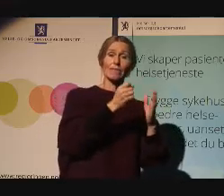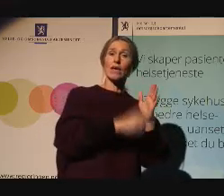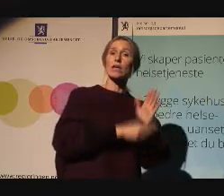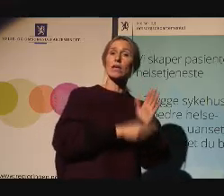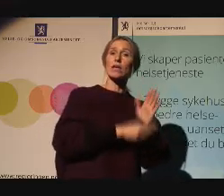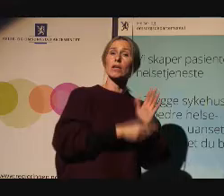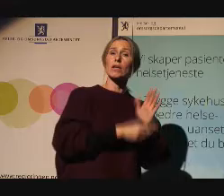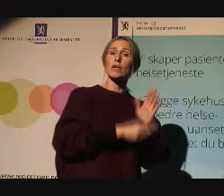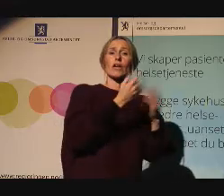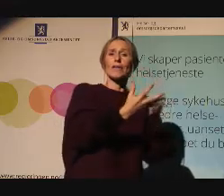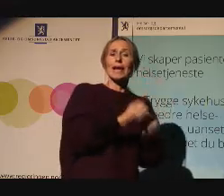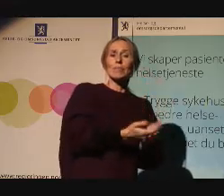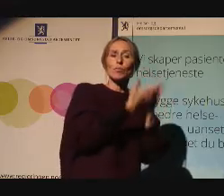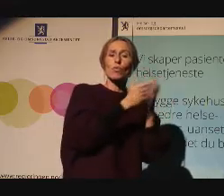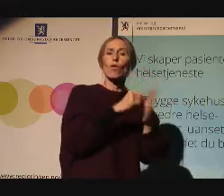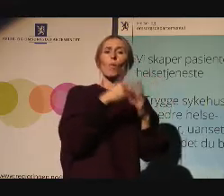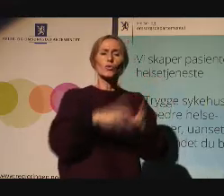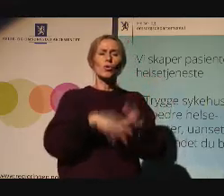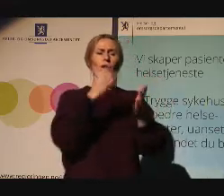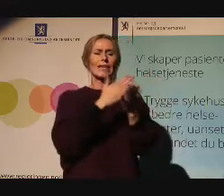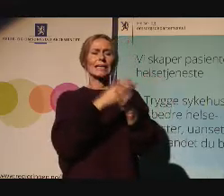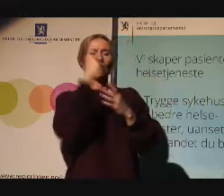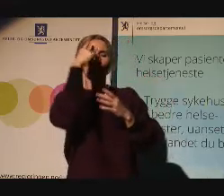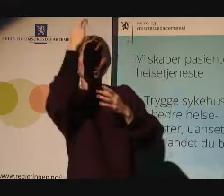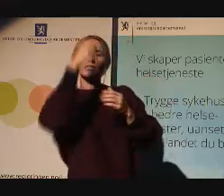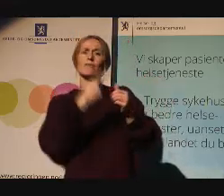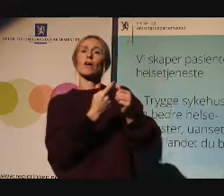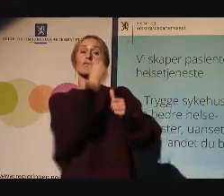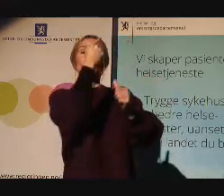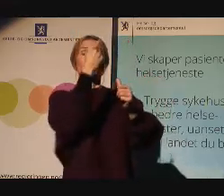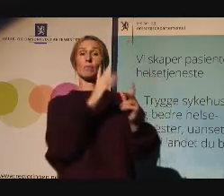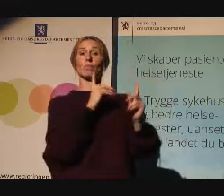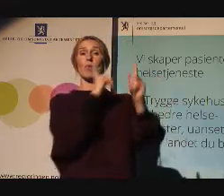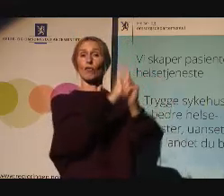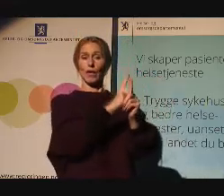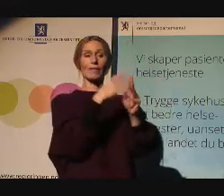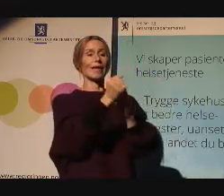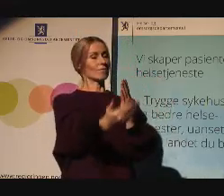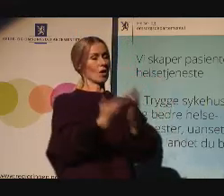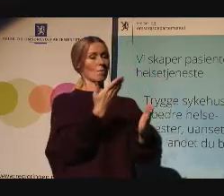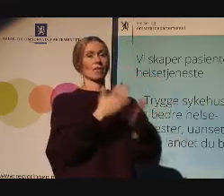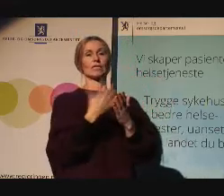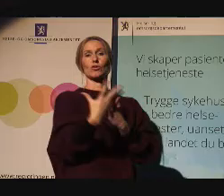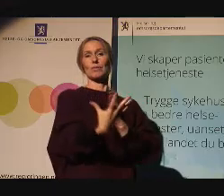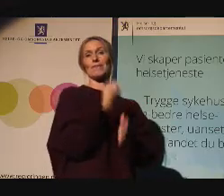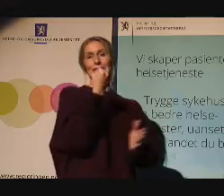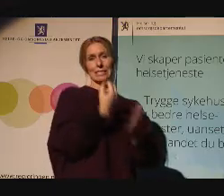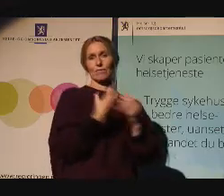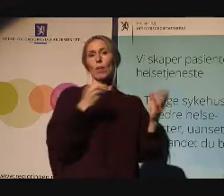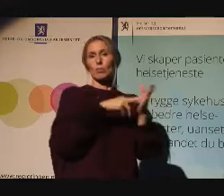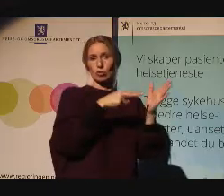hjelpebehov og bruk av riktig kompetanse fra første stund er noe av det som fremheves som gevinster med prosjektet.